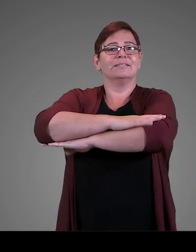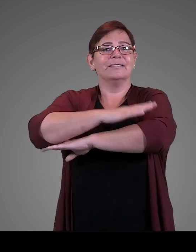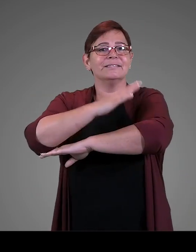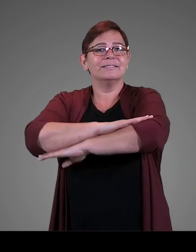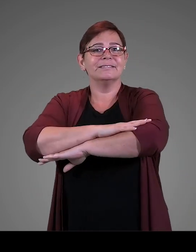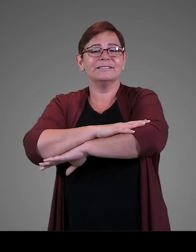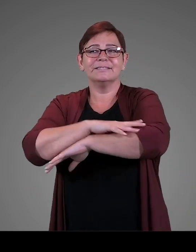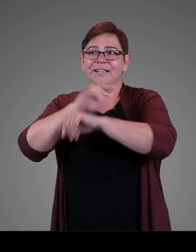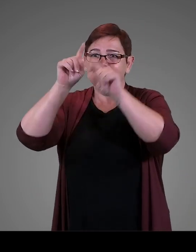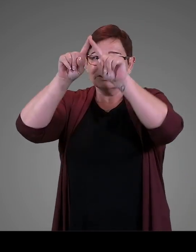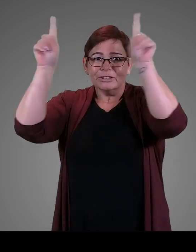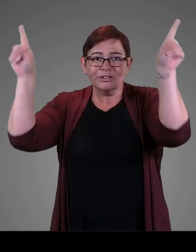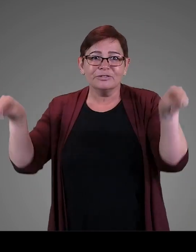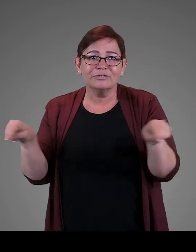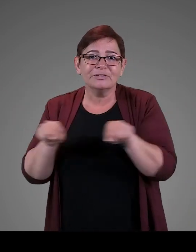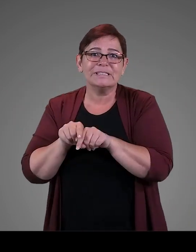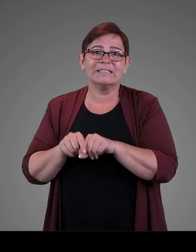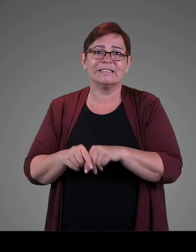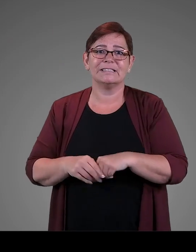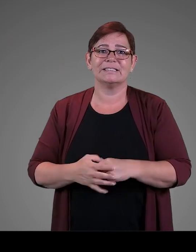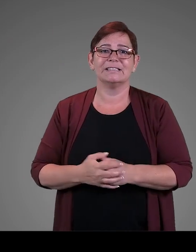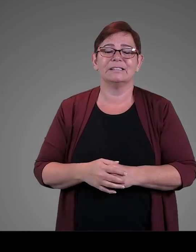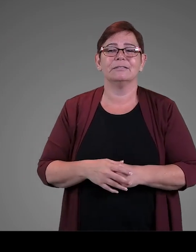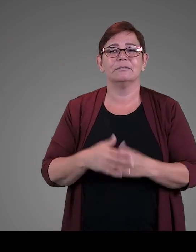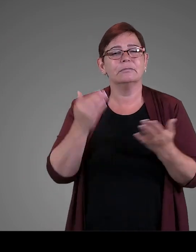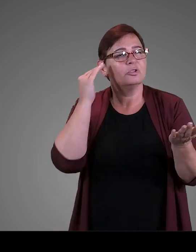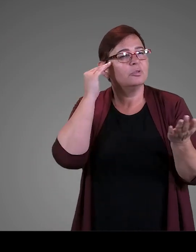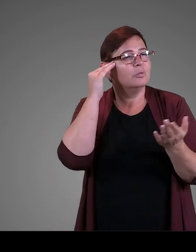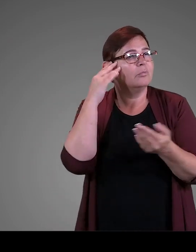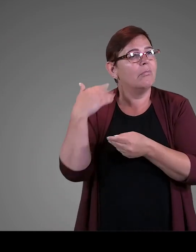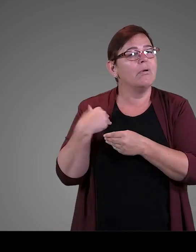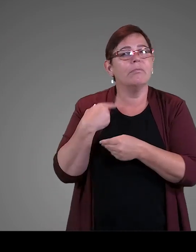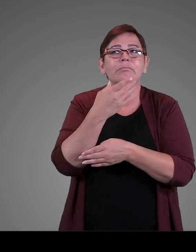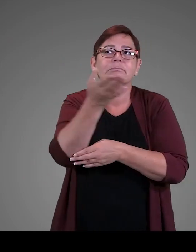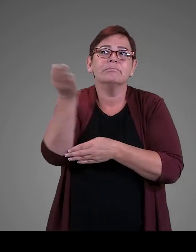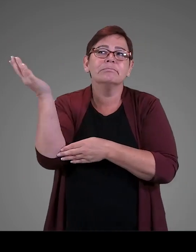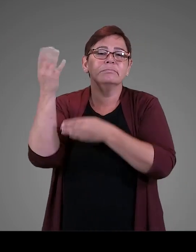bravo, félicitations de vous avoir arraché du bureau,